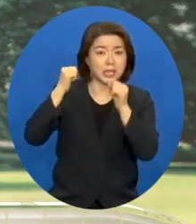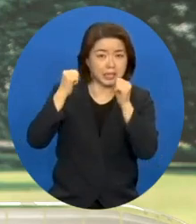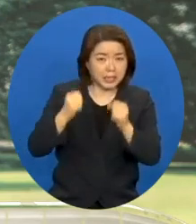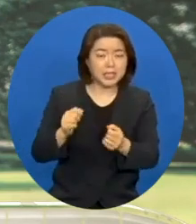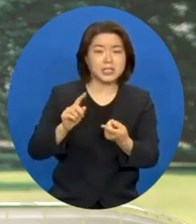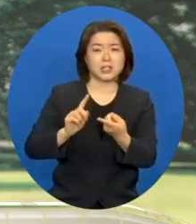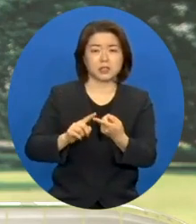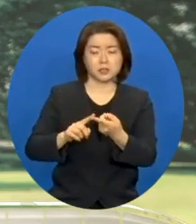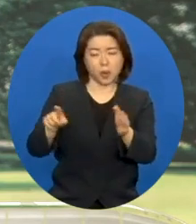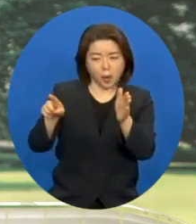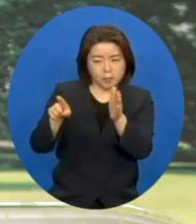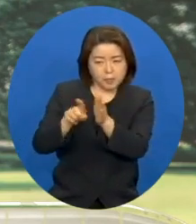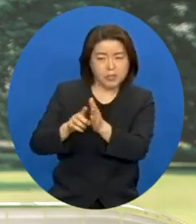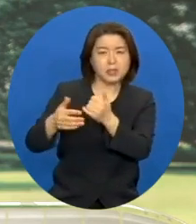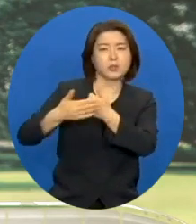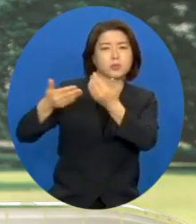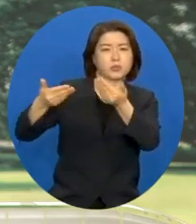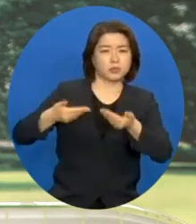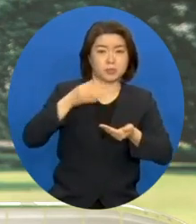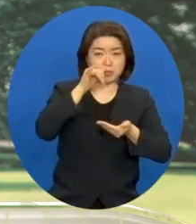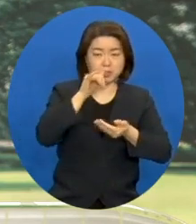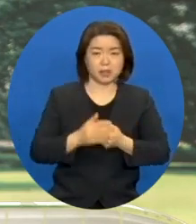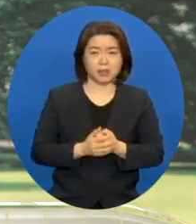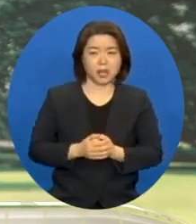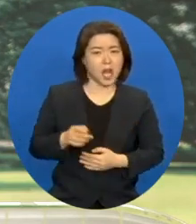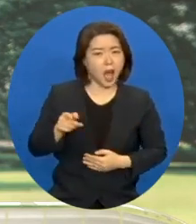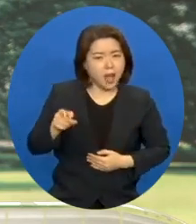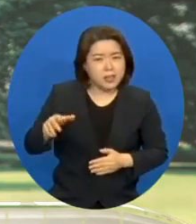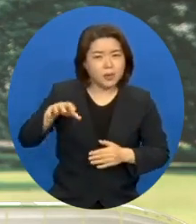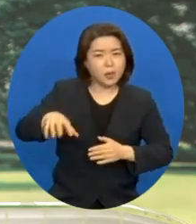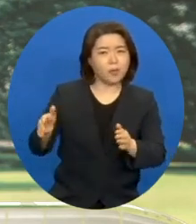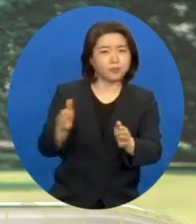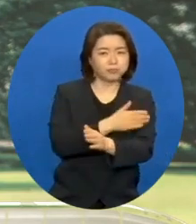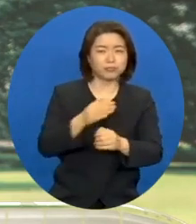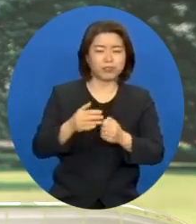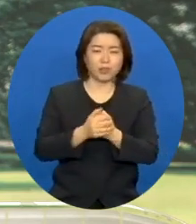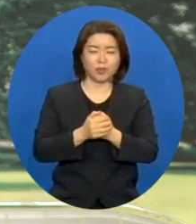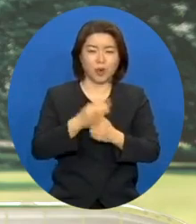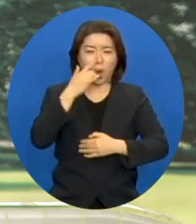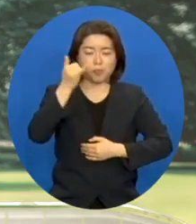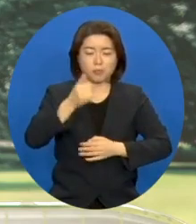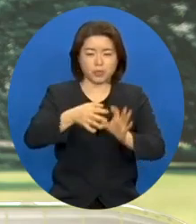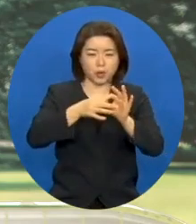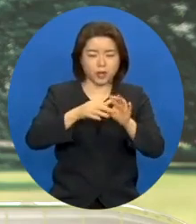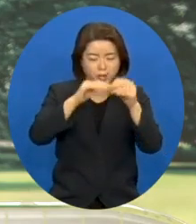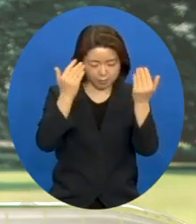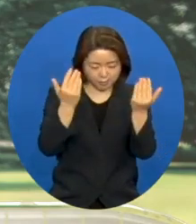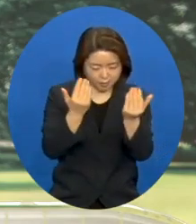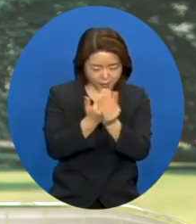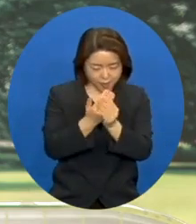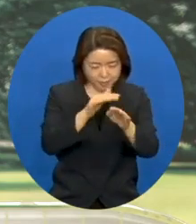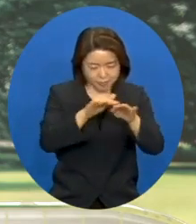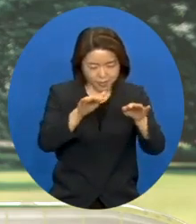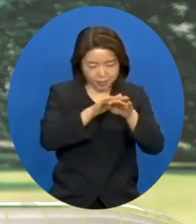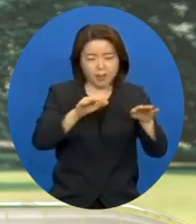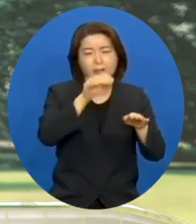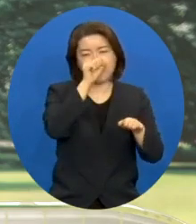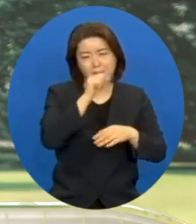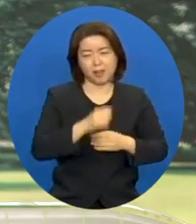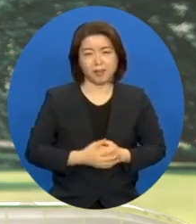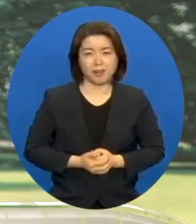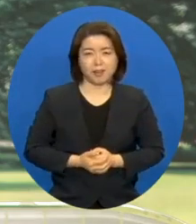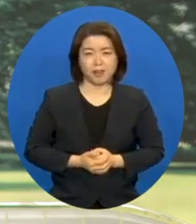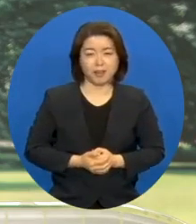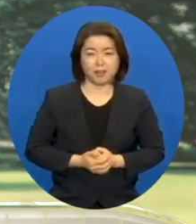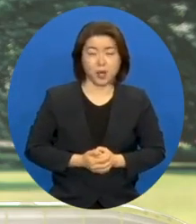사실을 믿게 해주세요. 여기서부터 부모님과의 관계가 다 풀어집니다. 부모님